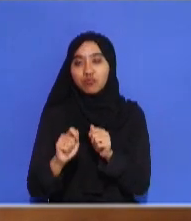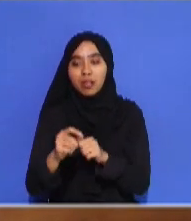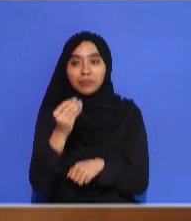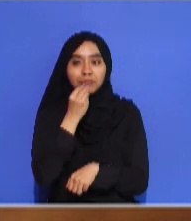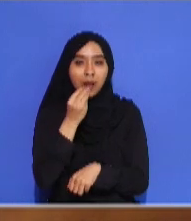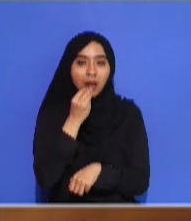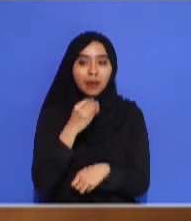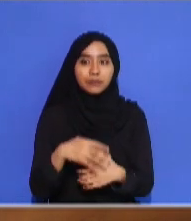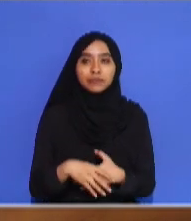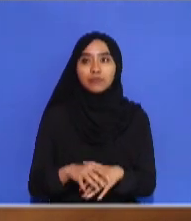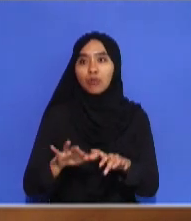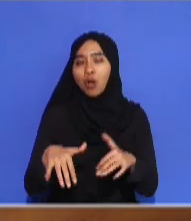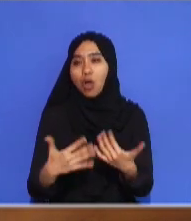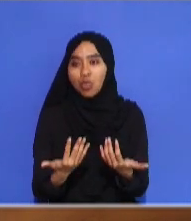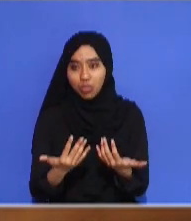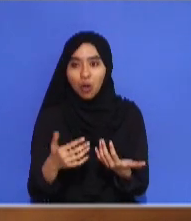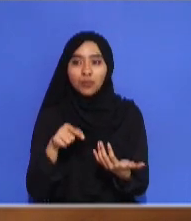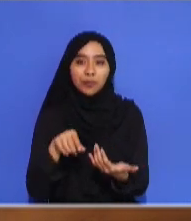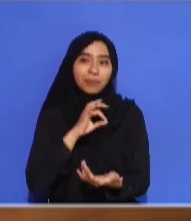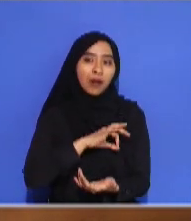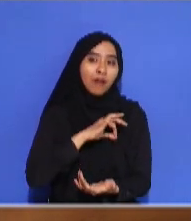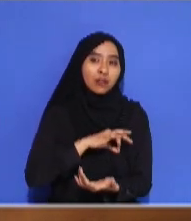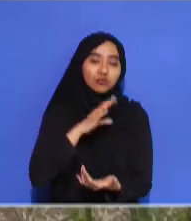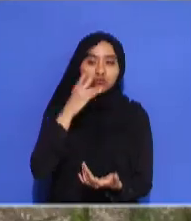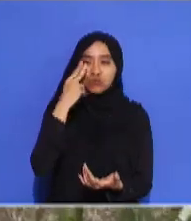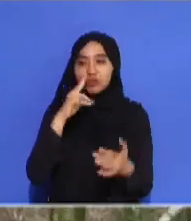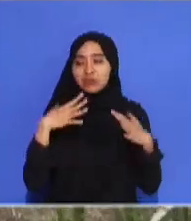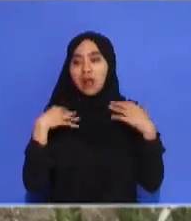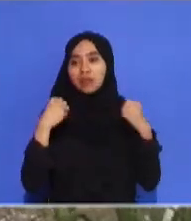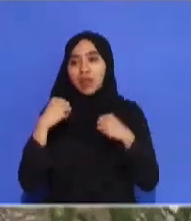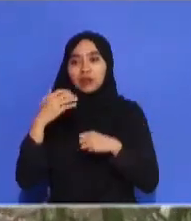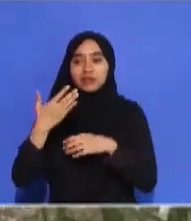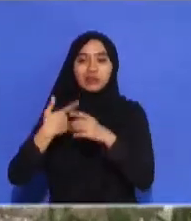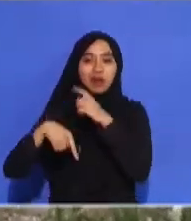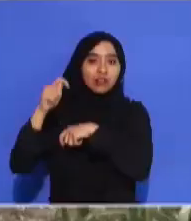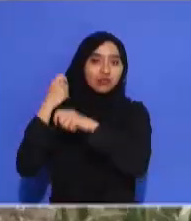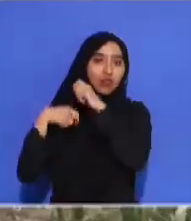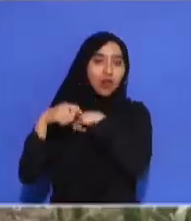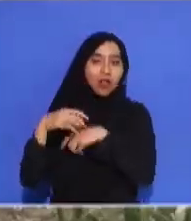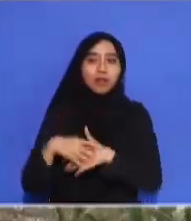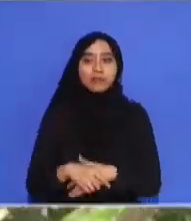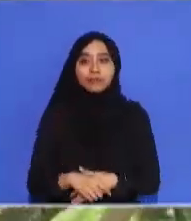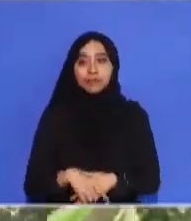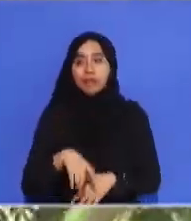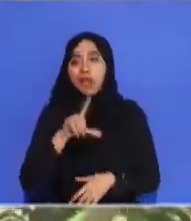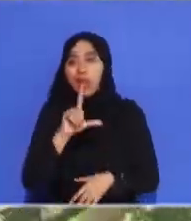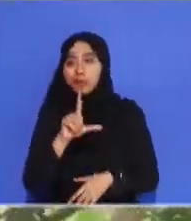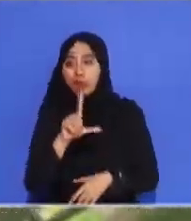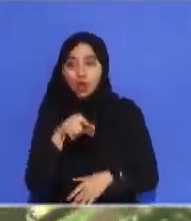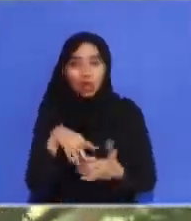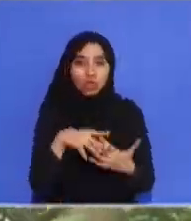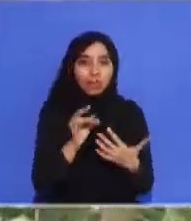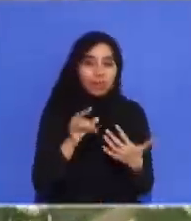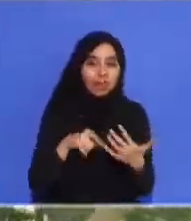kanggeamulyugadahat Pi pangusan tradisional lam kath dipun pilihadang t